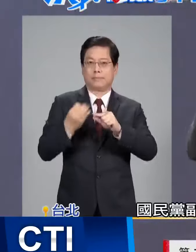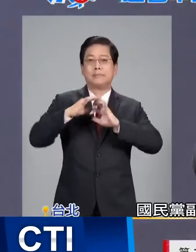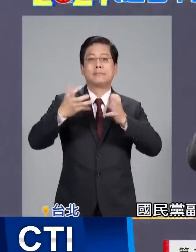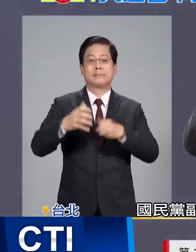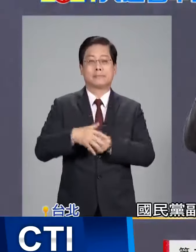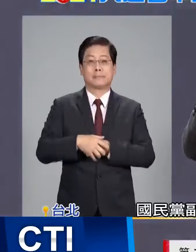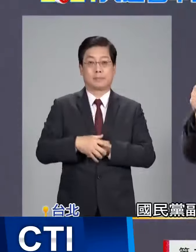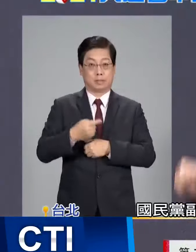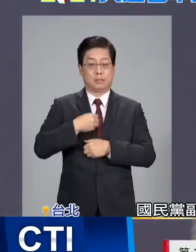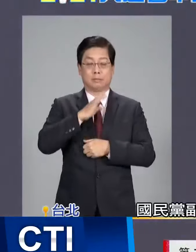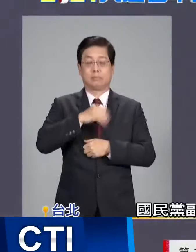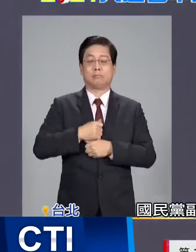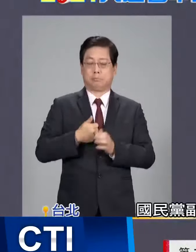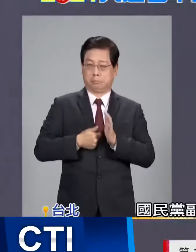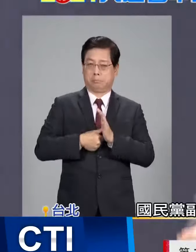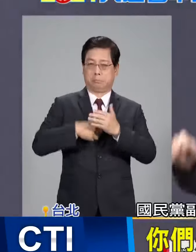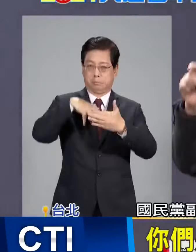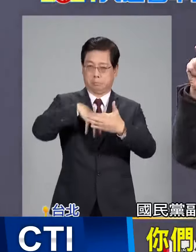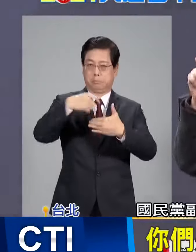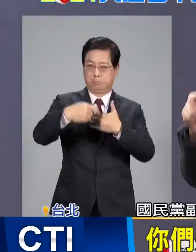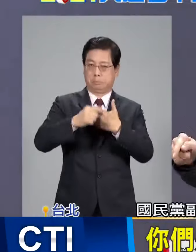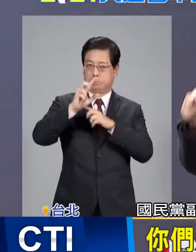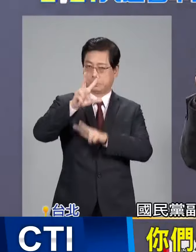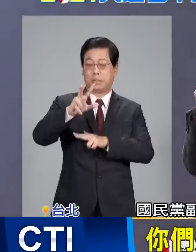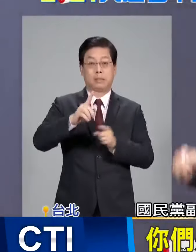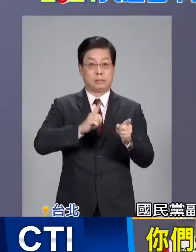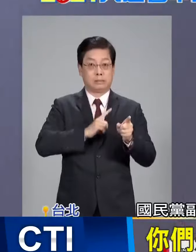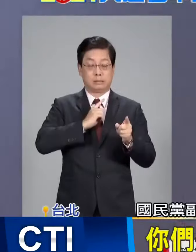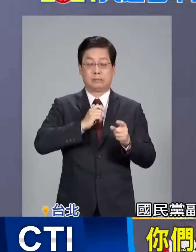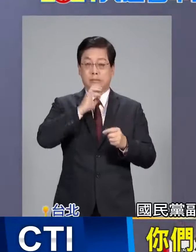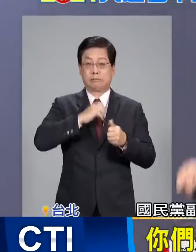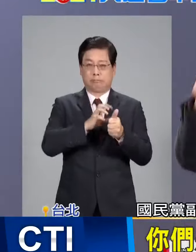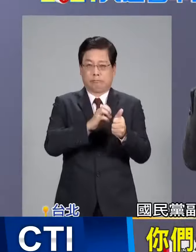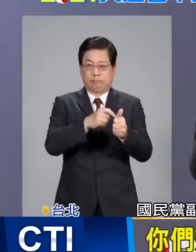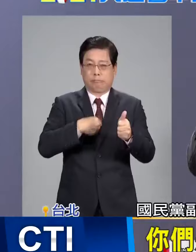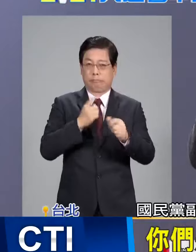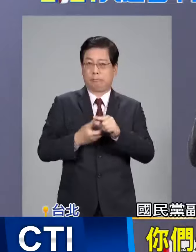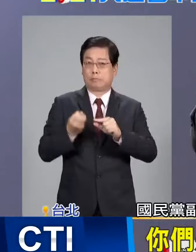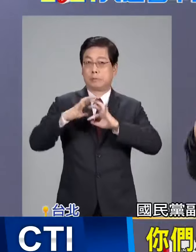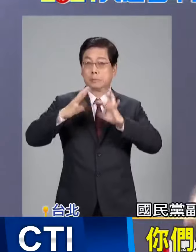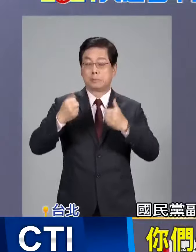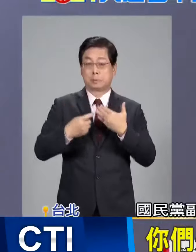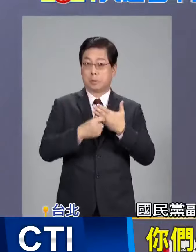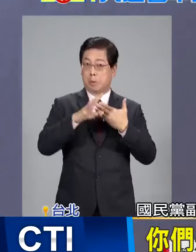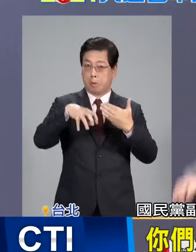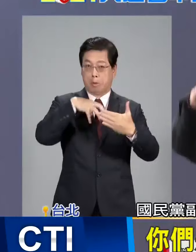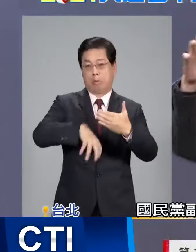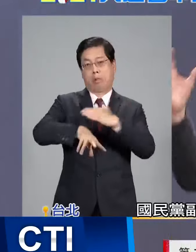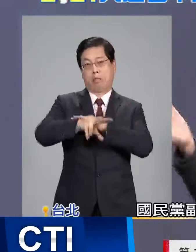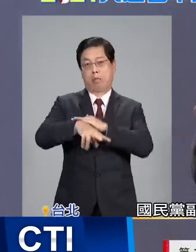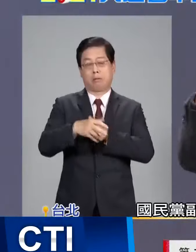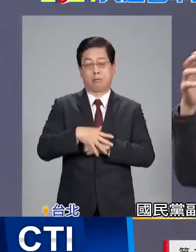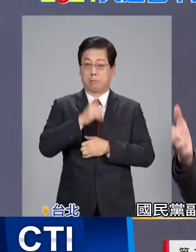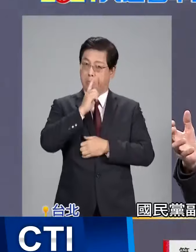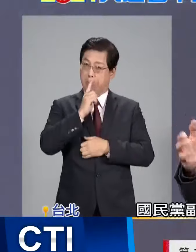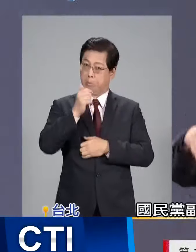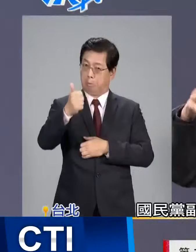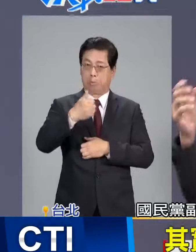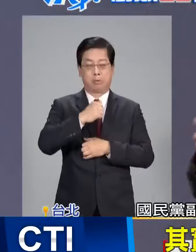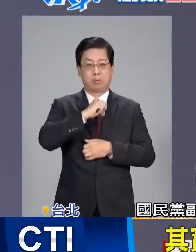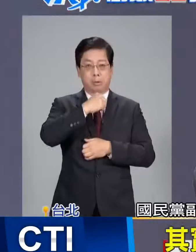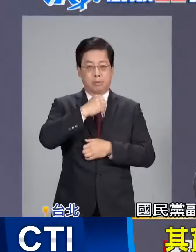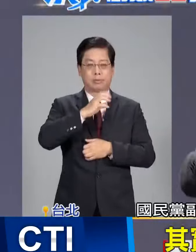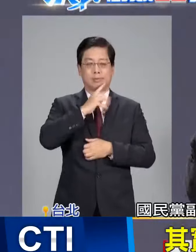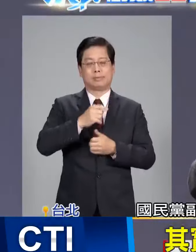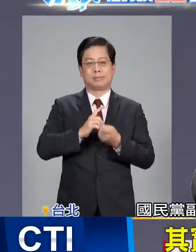们是有名有实，你们是掏空中华民国，是有名无实。嘴巴讲中华民国台湾，其实